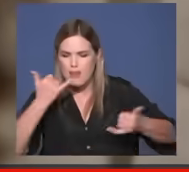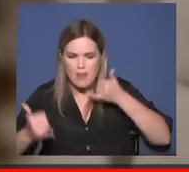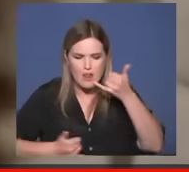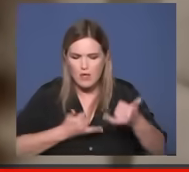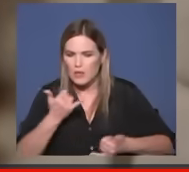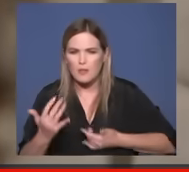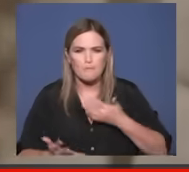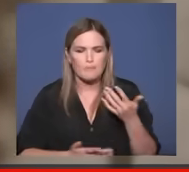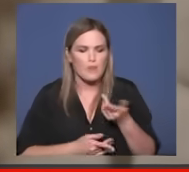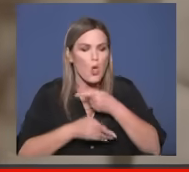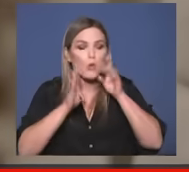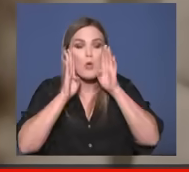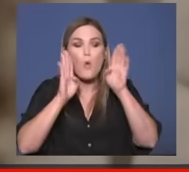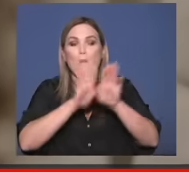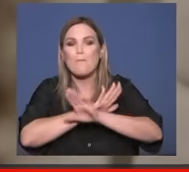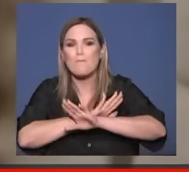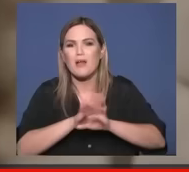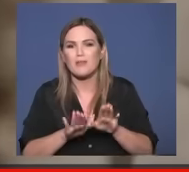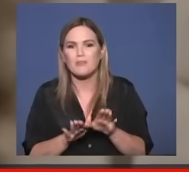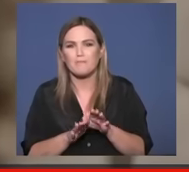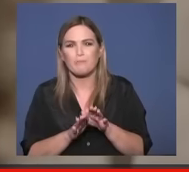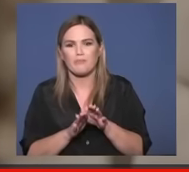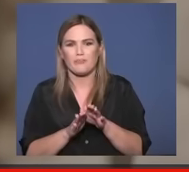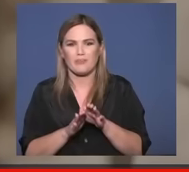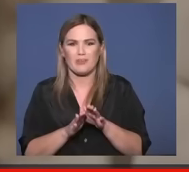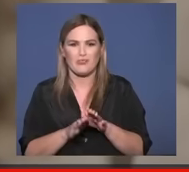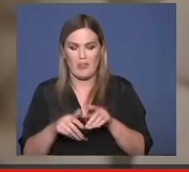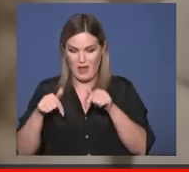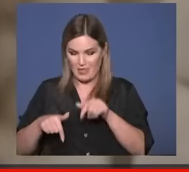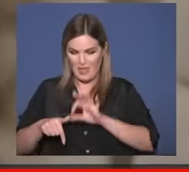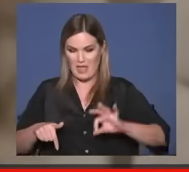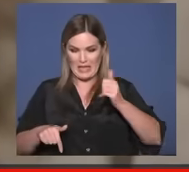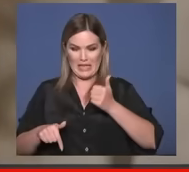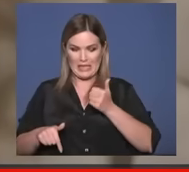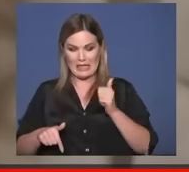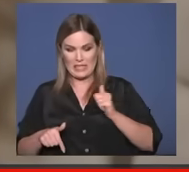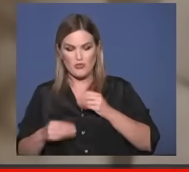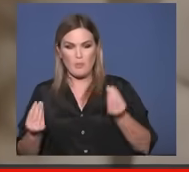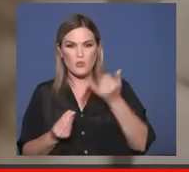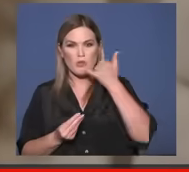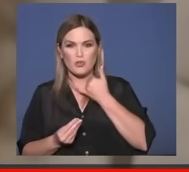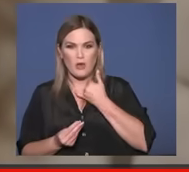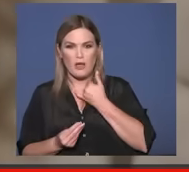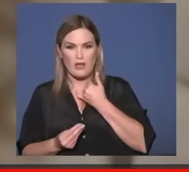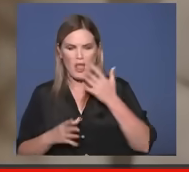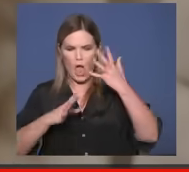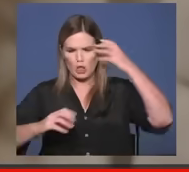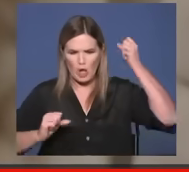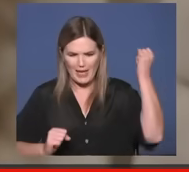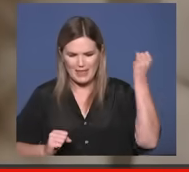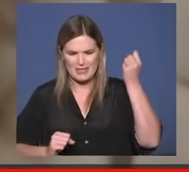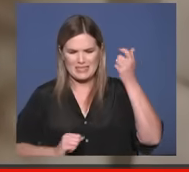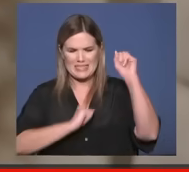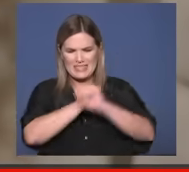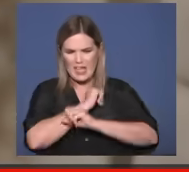זה לא יאומן בכלל, לא יאומן. כשכאן עוד חיכיתי בכלל שמישהו יתקשר אליי, הם השגריר. וסגנית